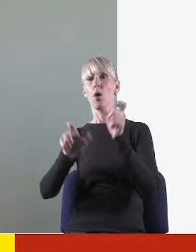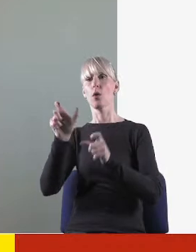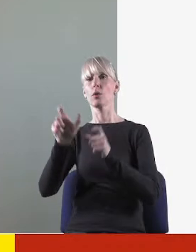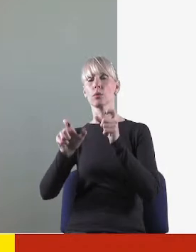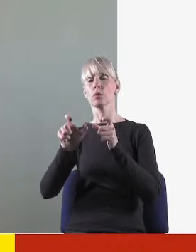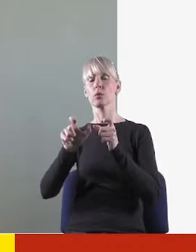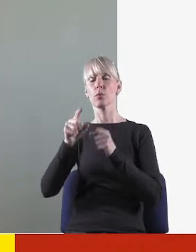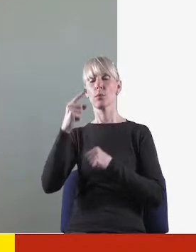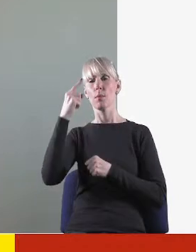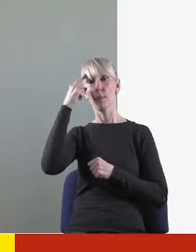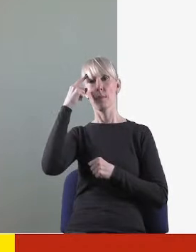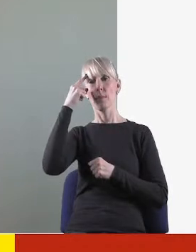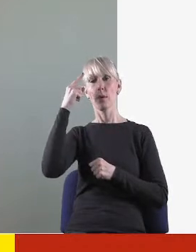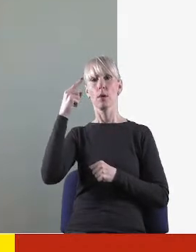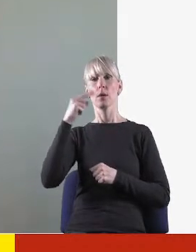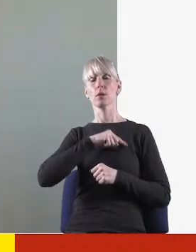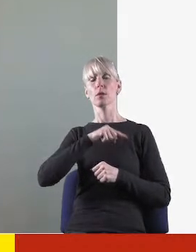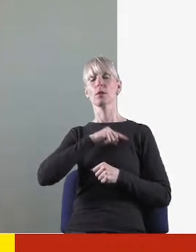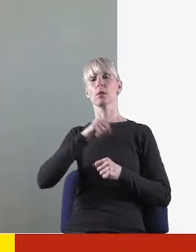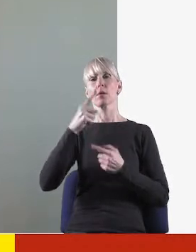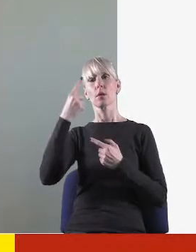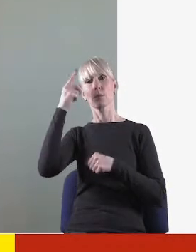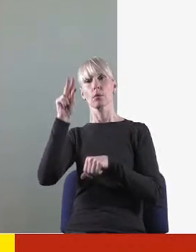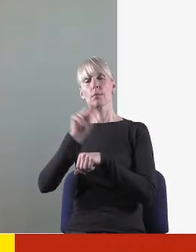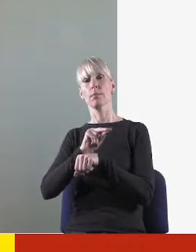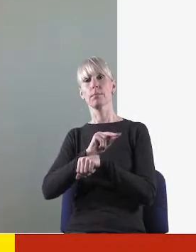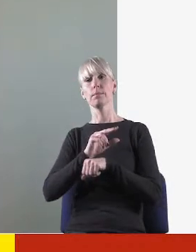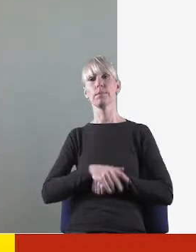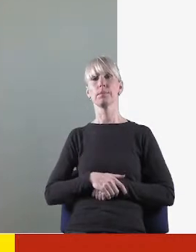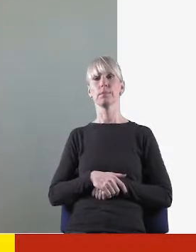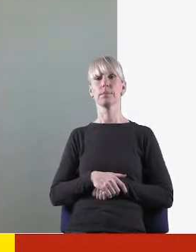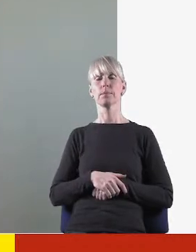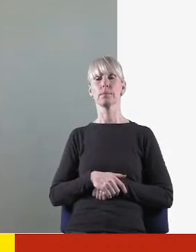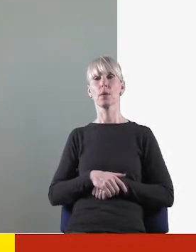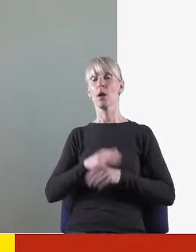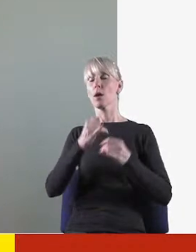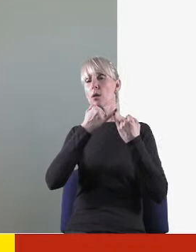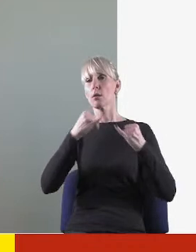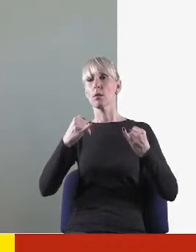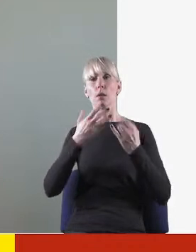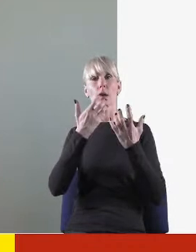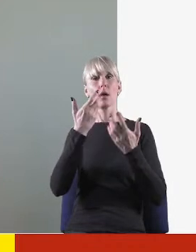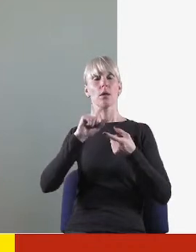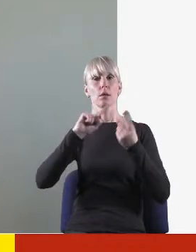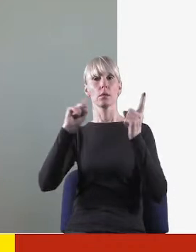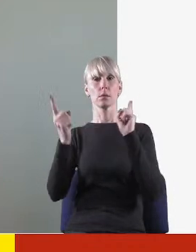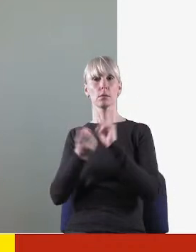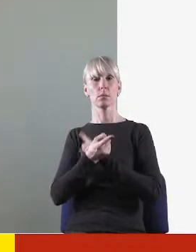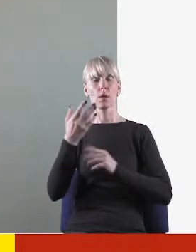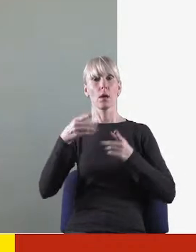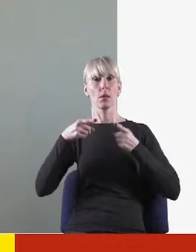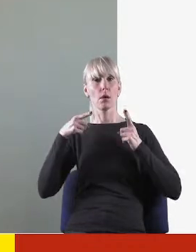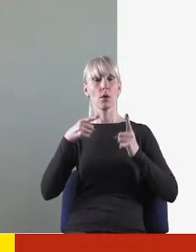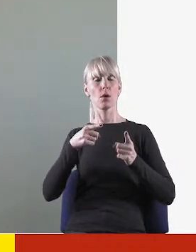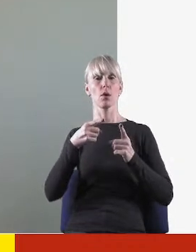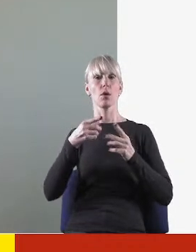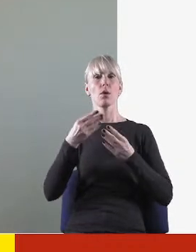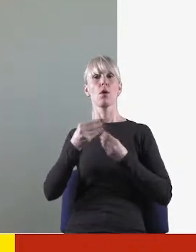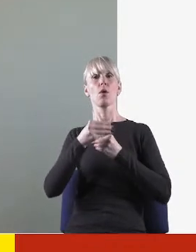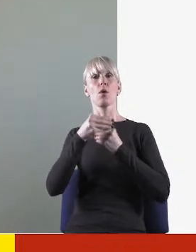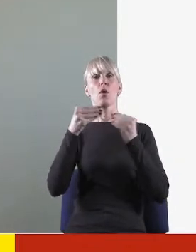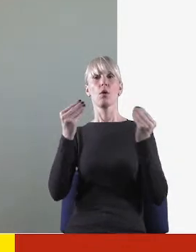psychoterapeutów. Wszelkie zmiany, które w tej chwili też są podejmowane, idą w kierunku rozwoju